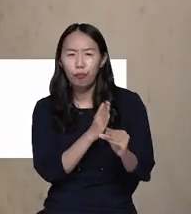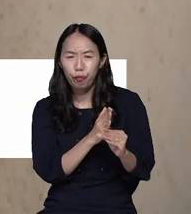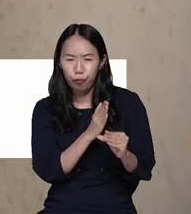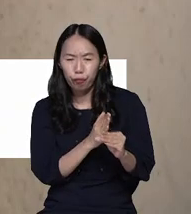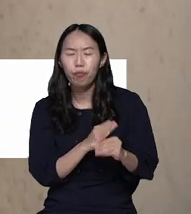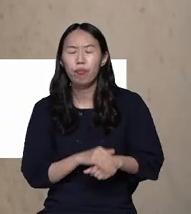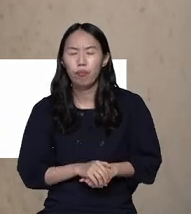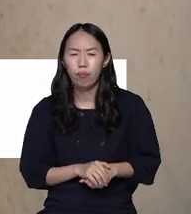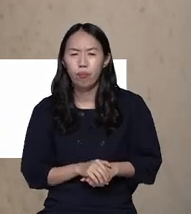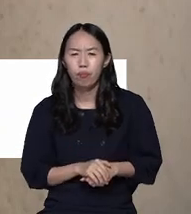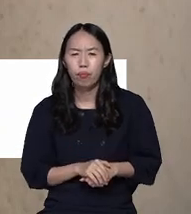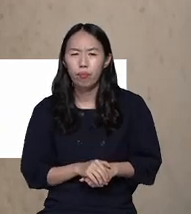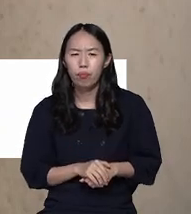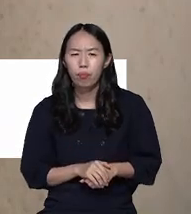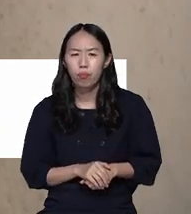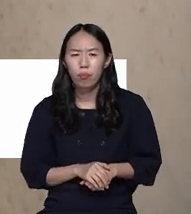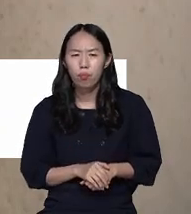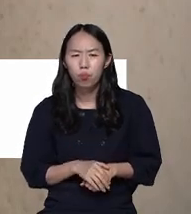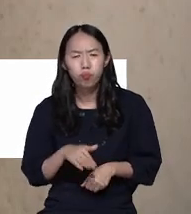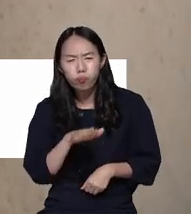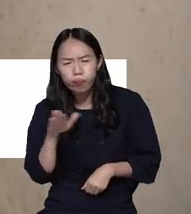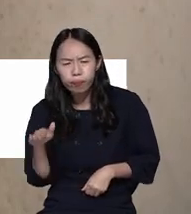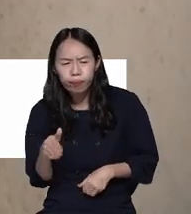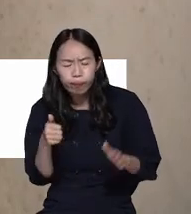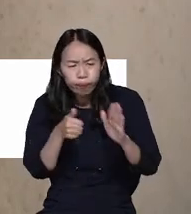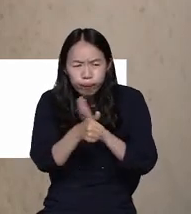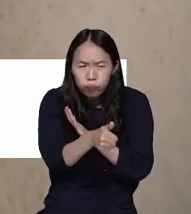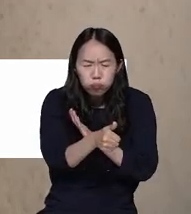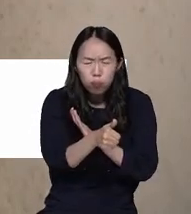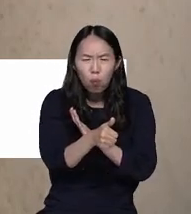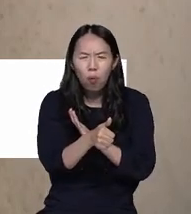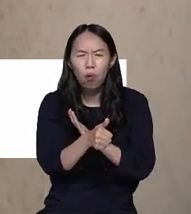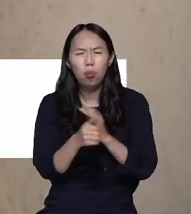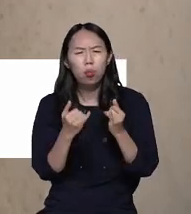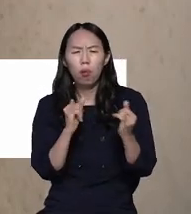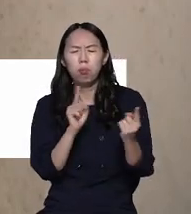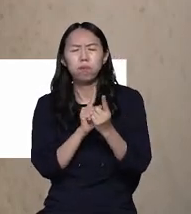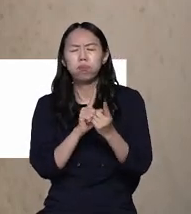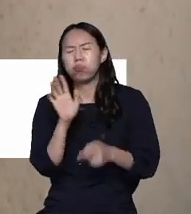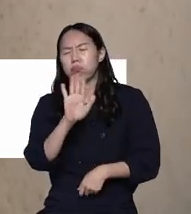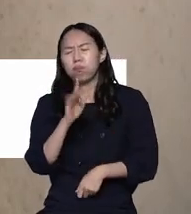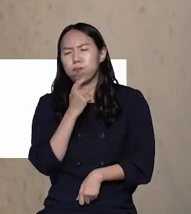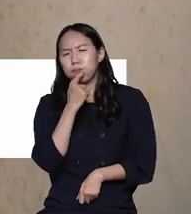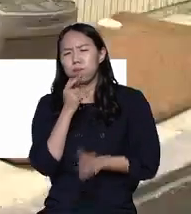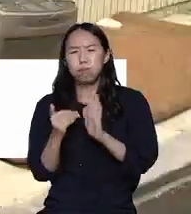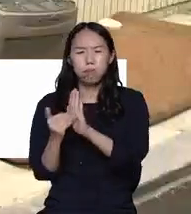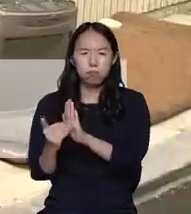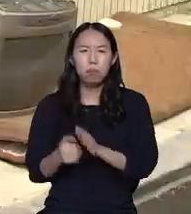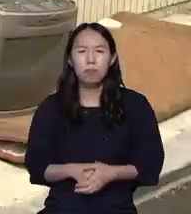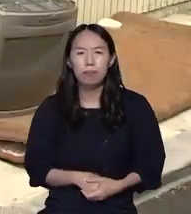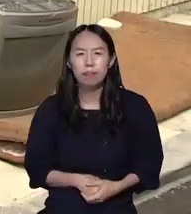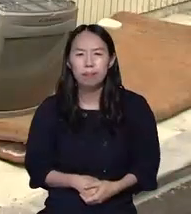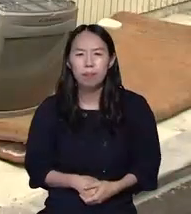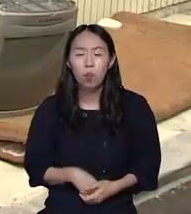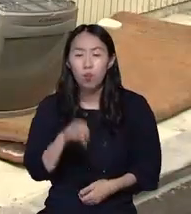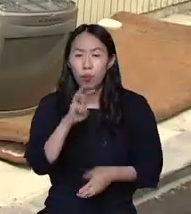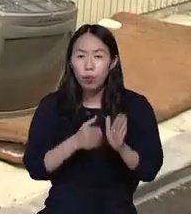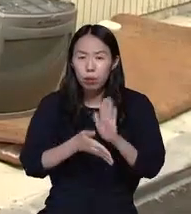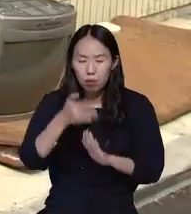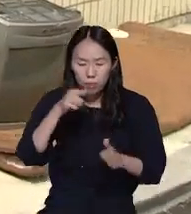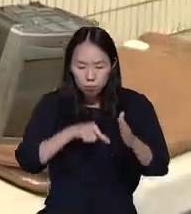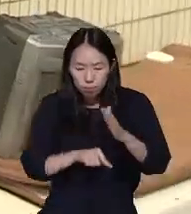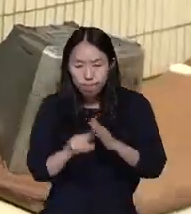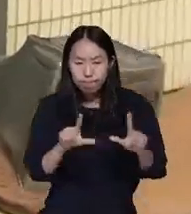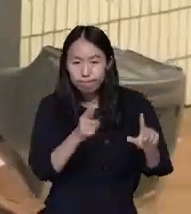상시적으로 살고 계시고요. 저희들도 가면은 아예 사람을 대면하지 않으려고 그래요. 광주시의